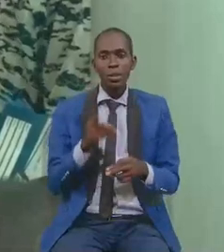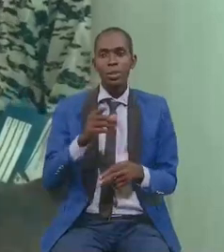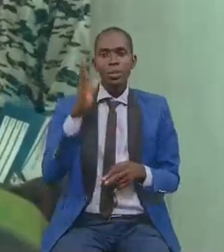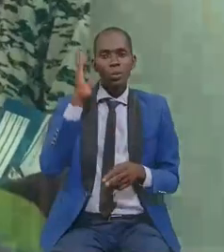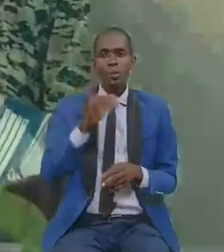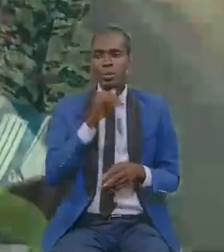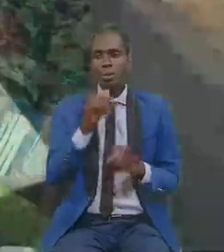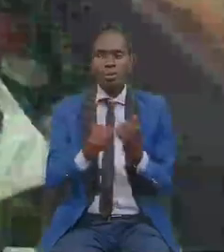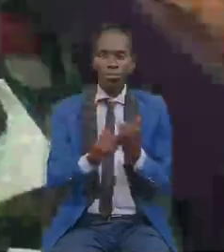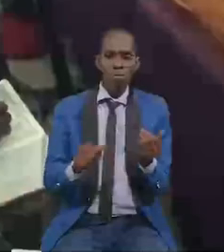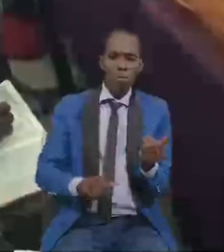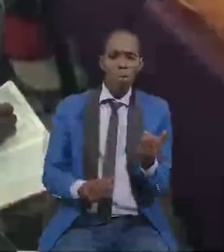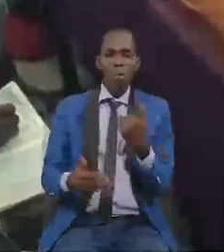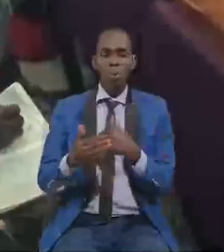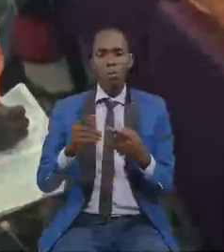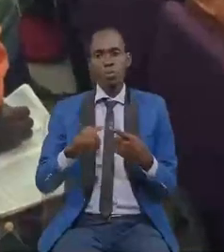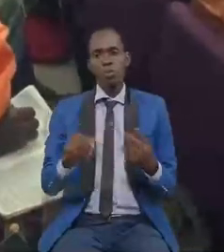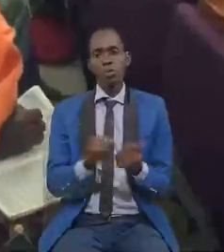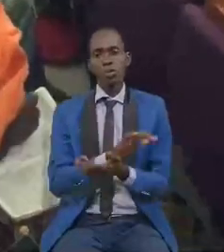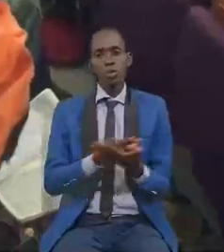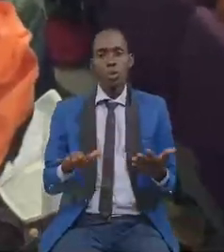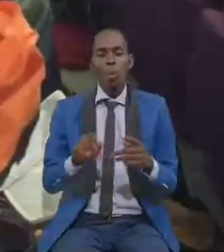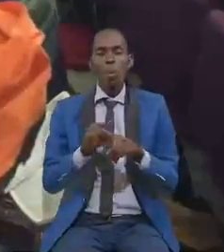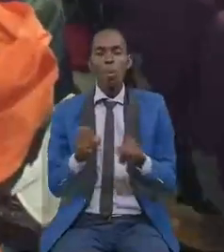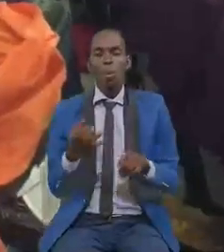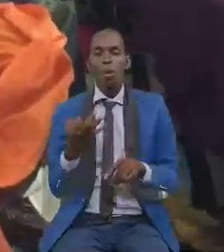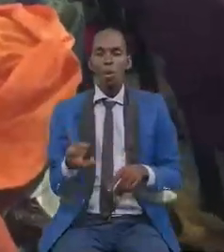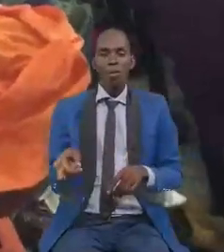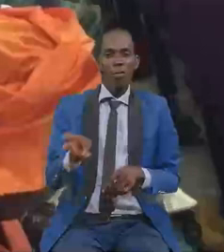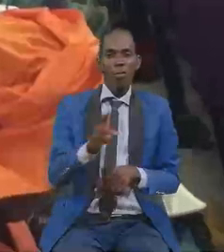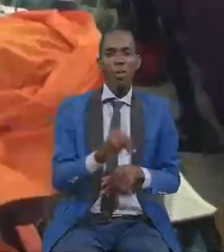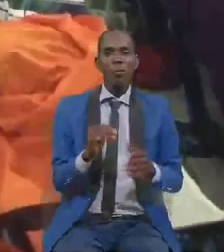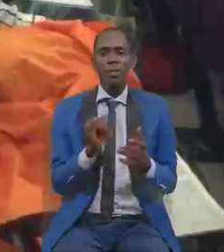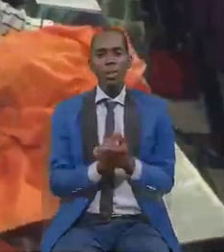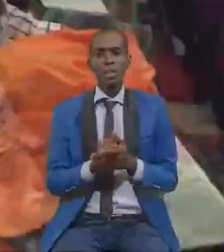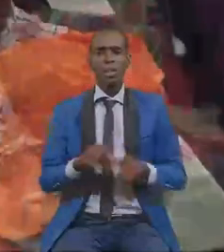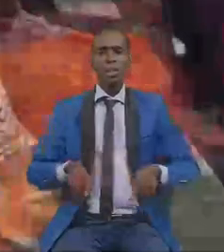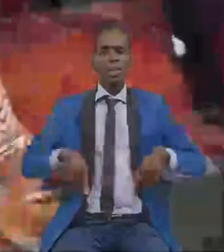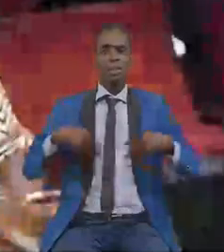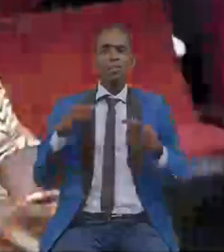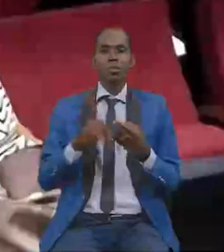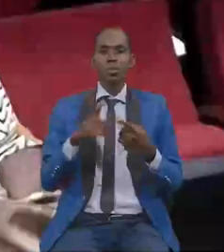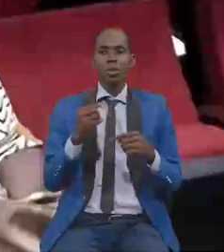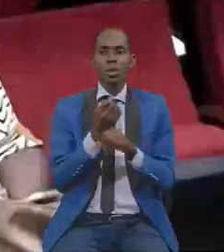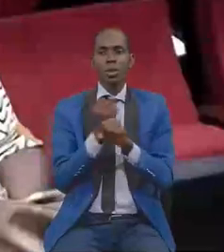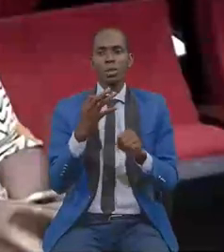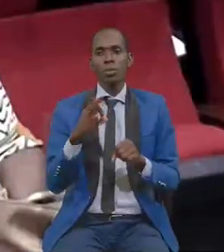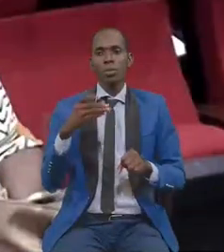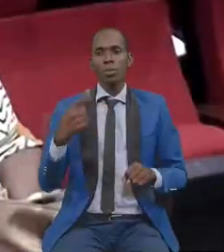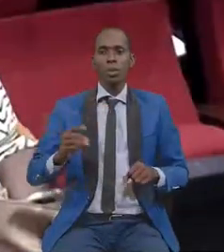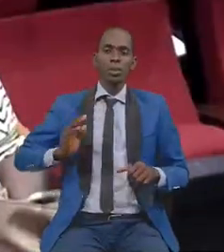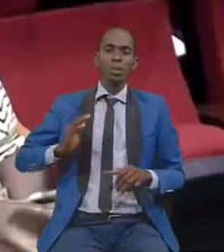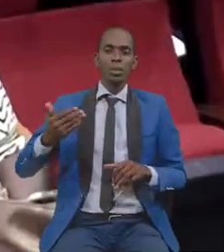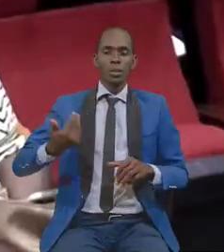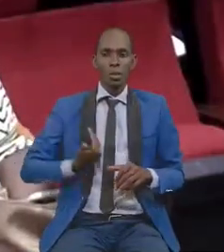vous n'allez pas vous retirer pour vous perdre. Mais de ceux qui ont la foi pour sauver leur âme.